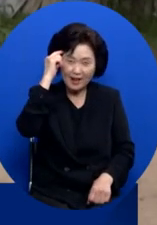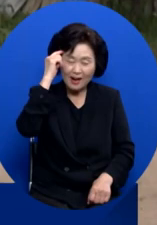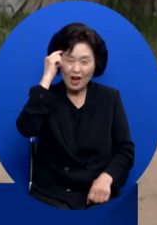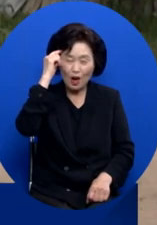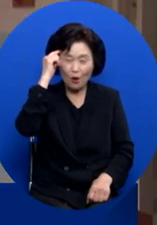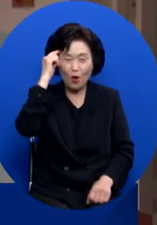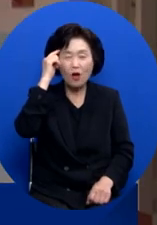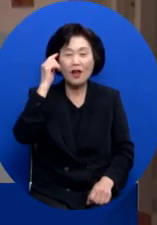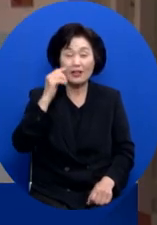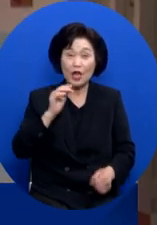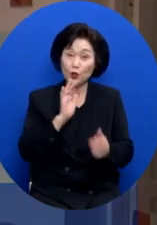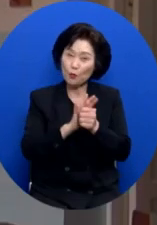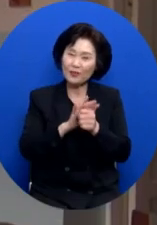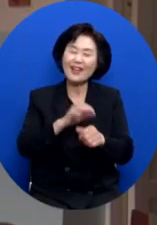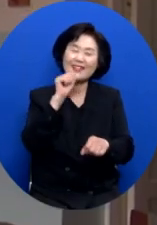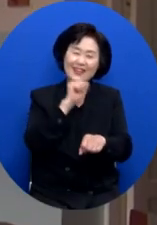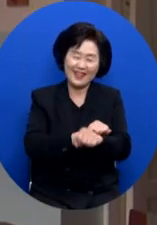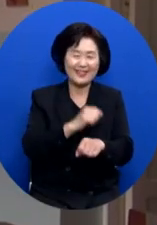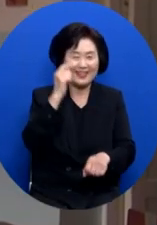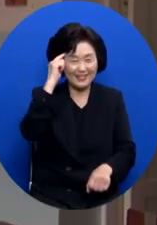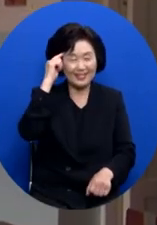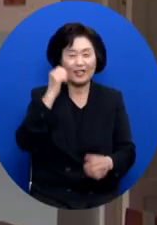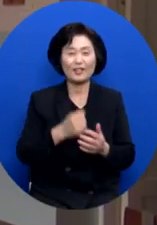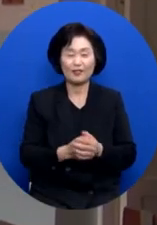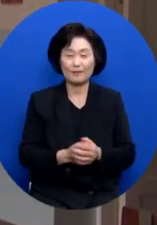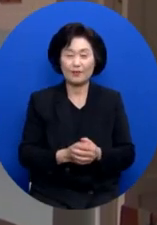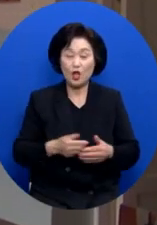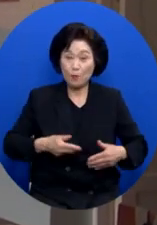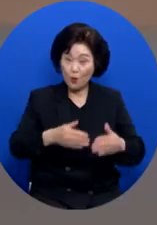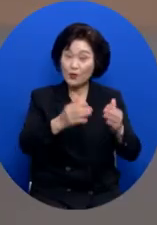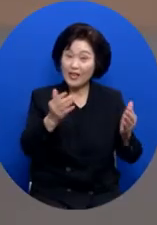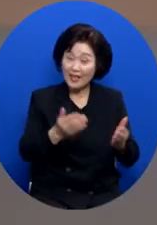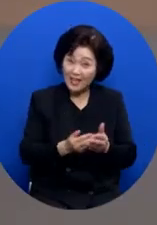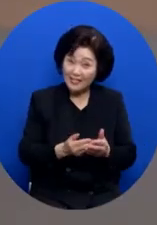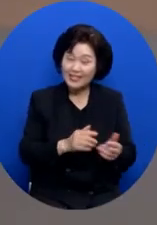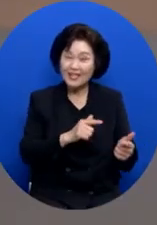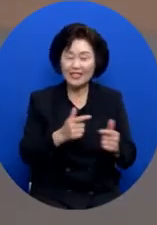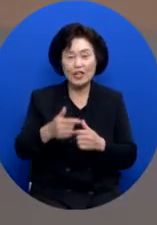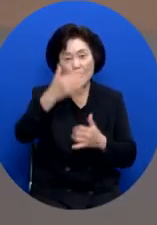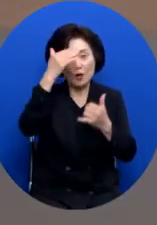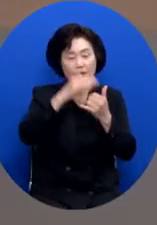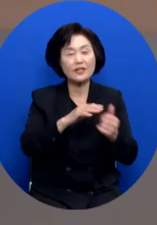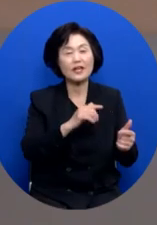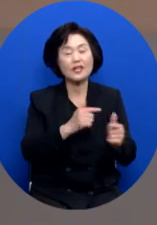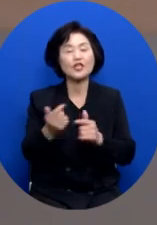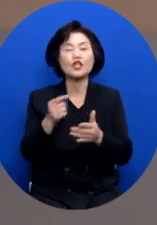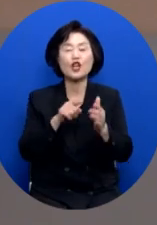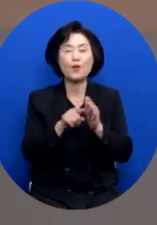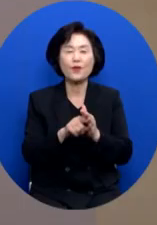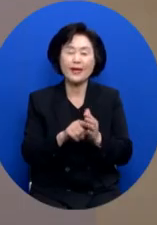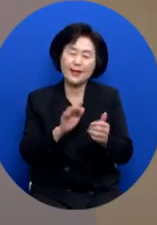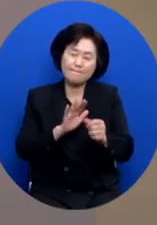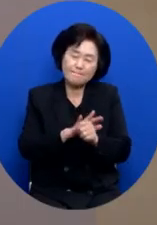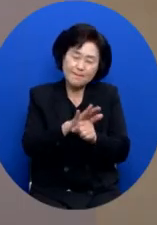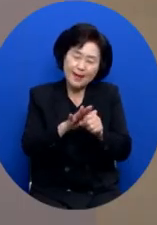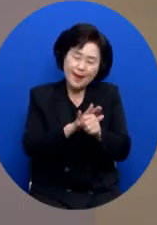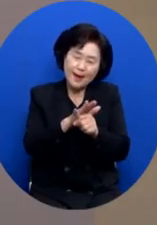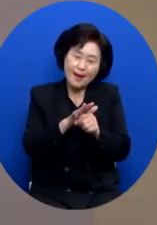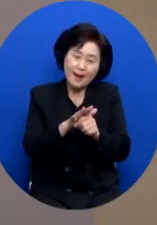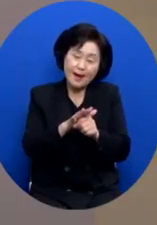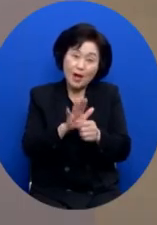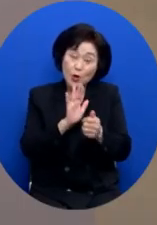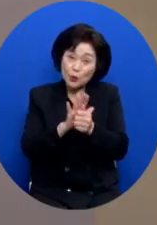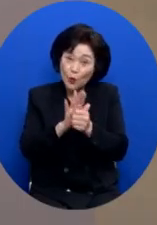참 잘했구나라는. 밥상 공동체 연탄은행의 다음 세대를 위한 아낌없는 사랑으로 키르기스스탄의